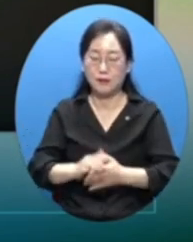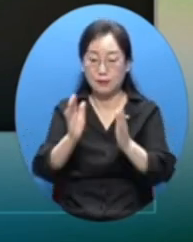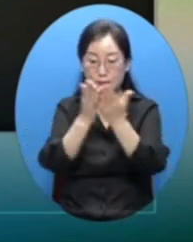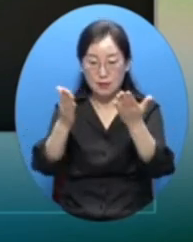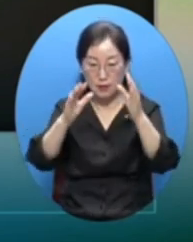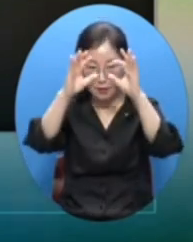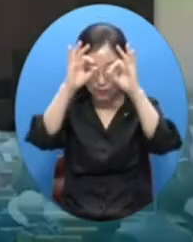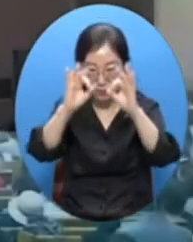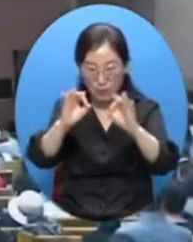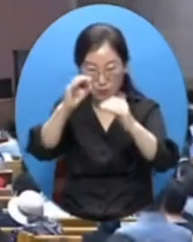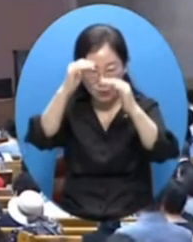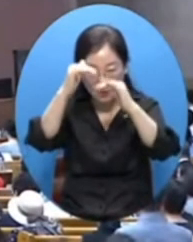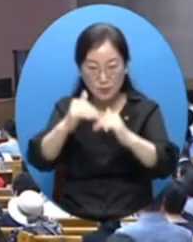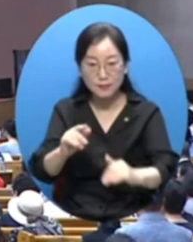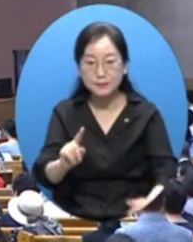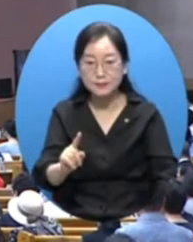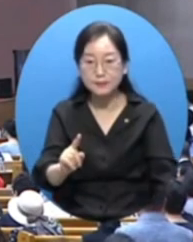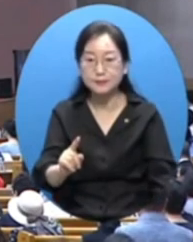보니까